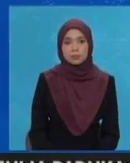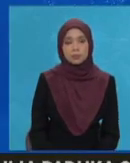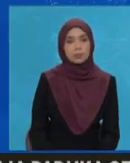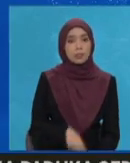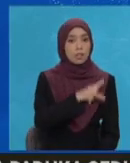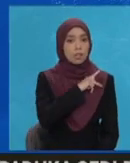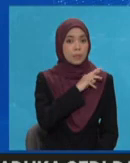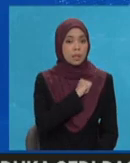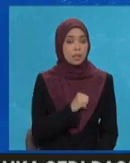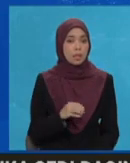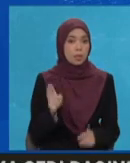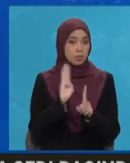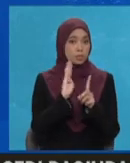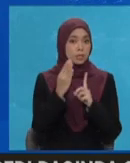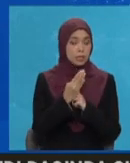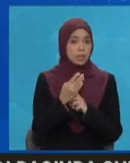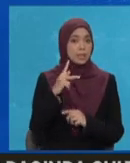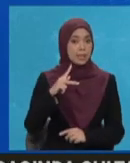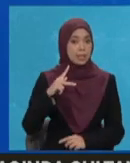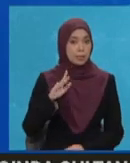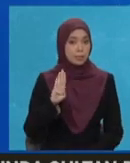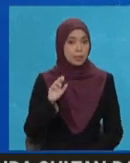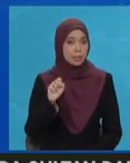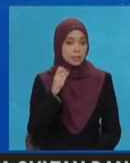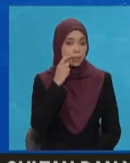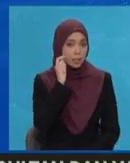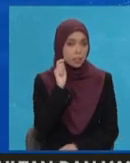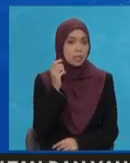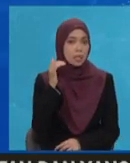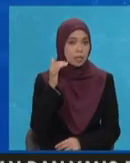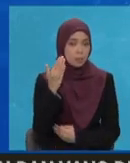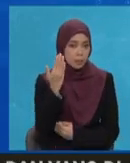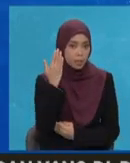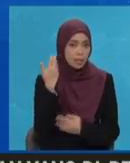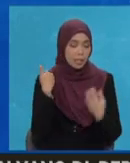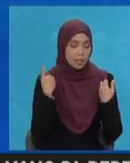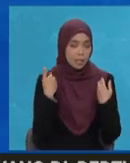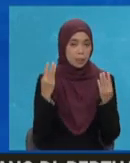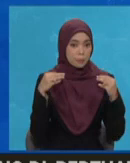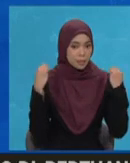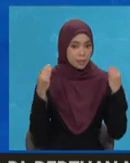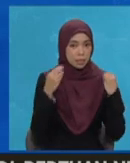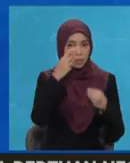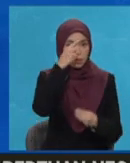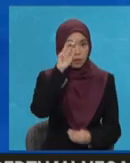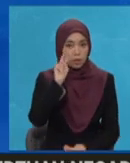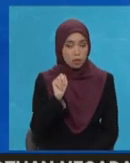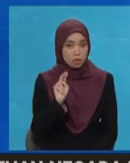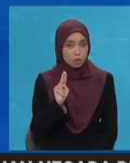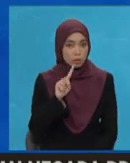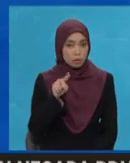Kementerian Kebudayaan Sutan pagi tadi mengadakan majelis sambutan nuzul Alquran dan majelis khatam Alquran